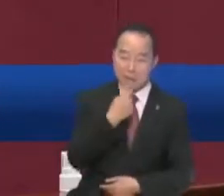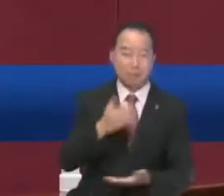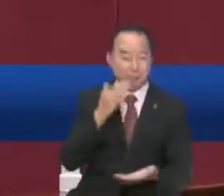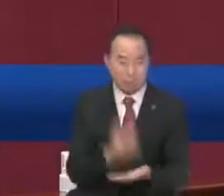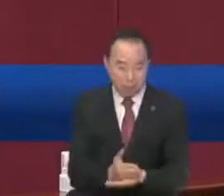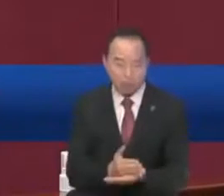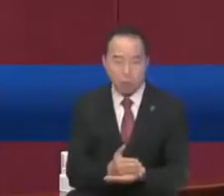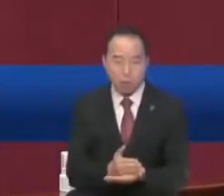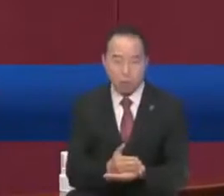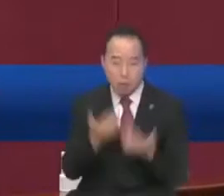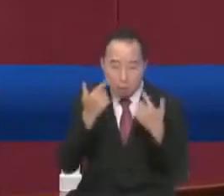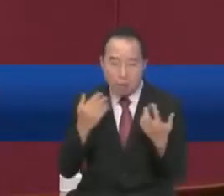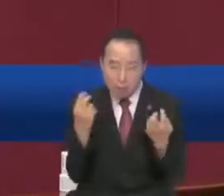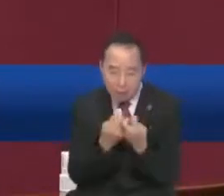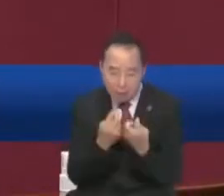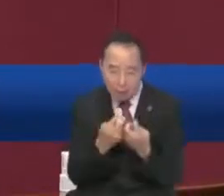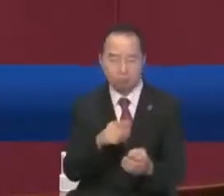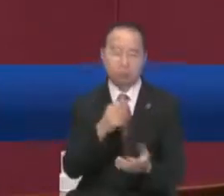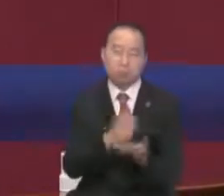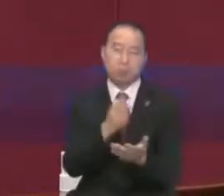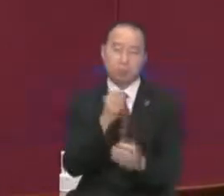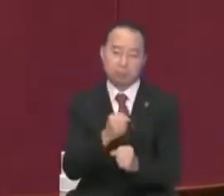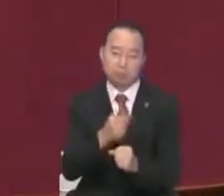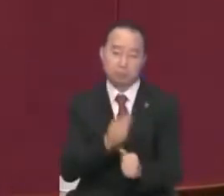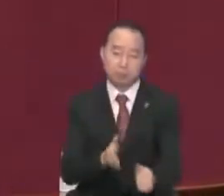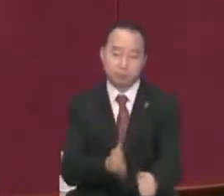이 국회에서 제도화되기를 바랍니다.